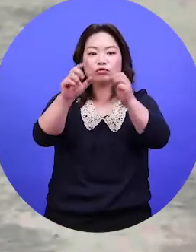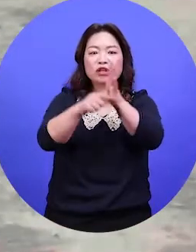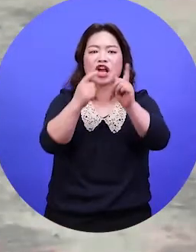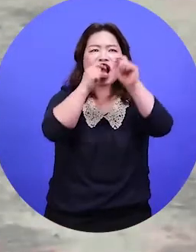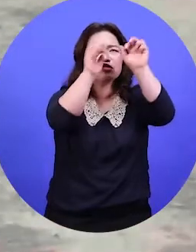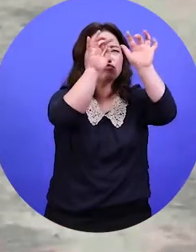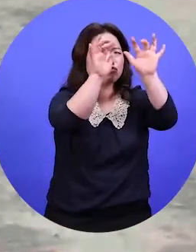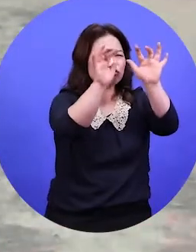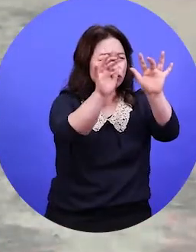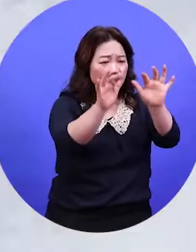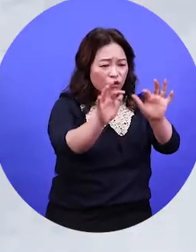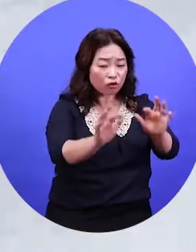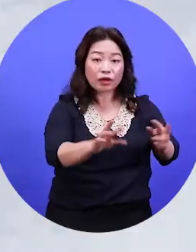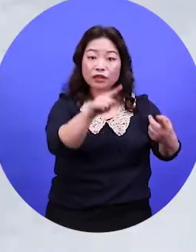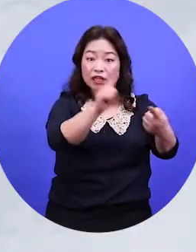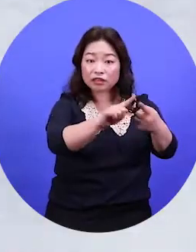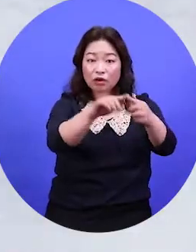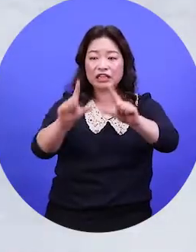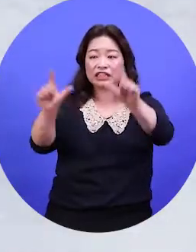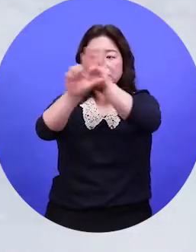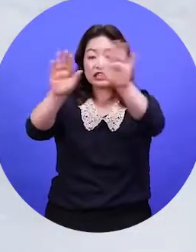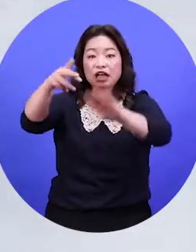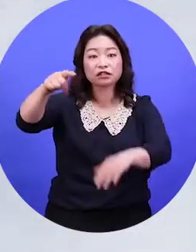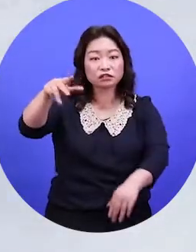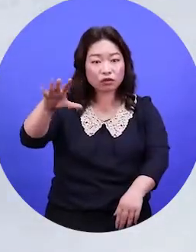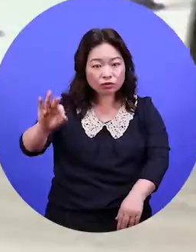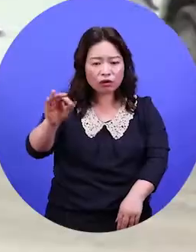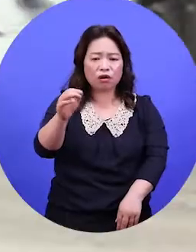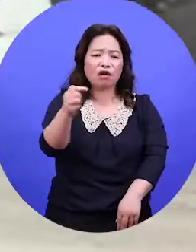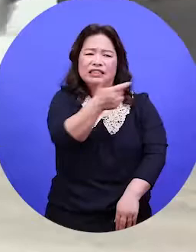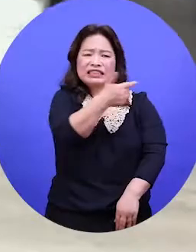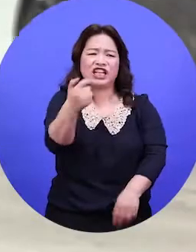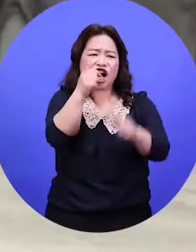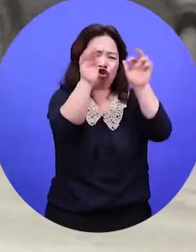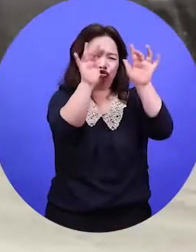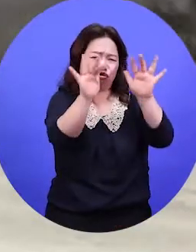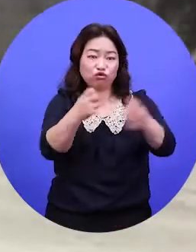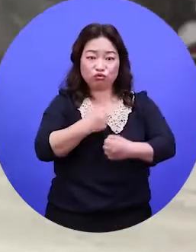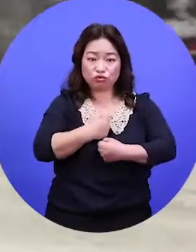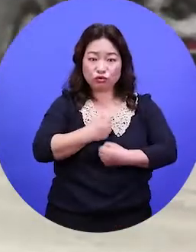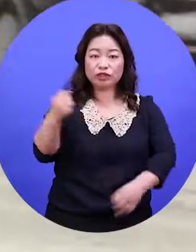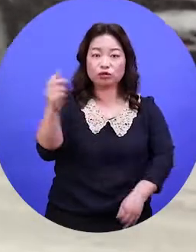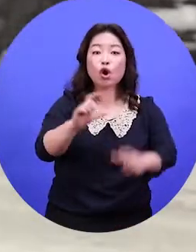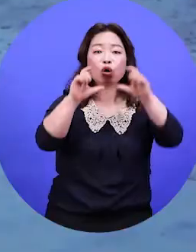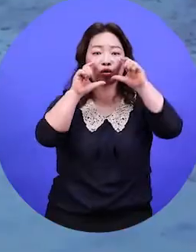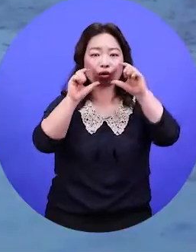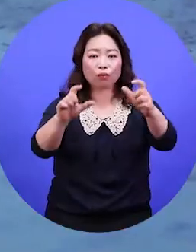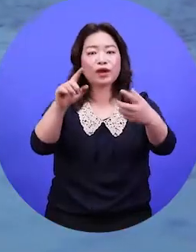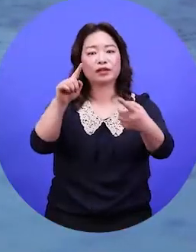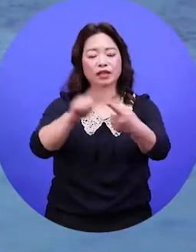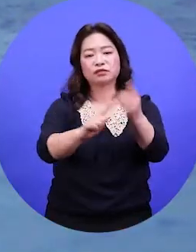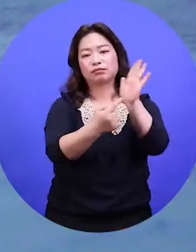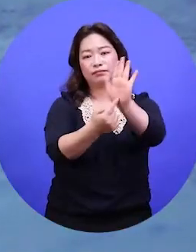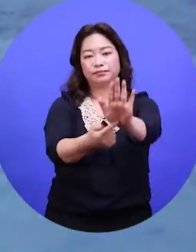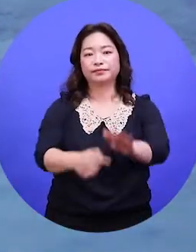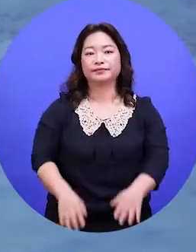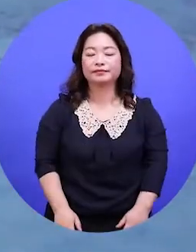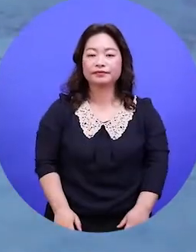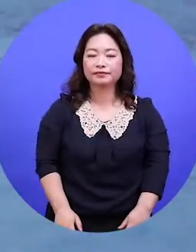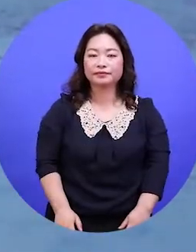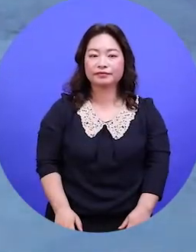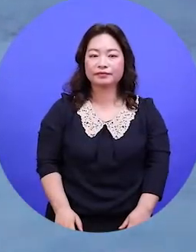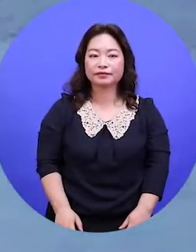겨울철 눈이 많이 내릴 것에 대비해 기상청에선 대설주의보, 대설경보와 같은 대설특보를